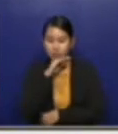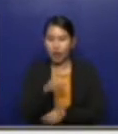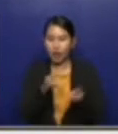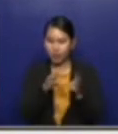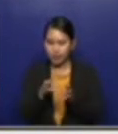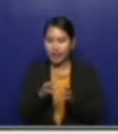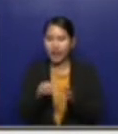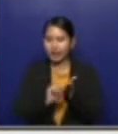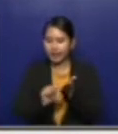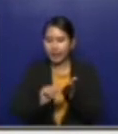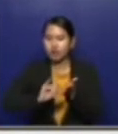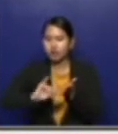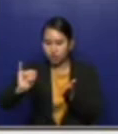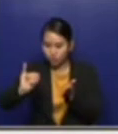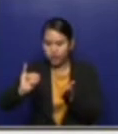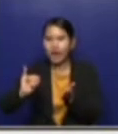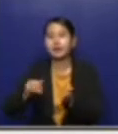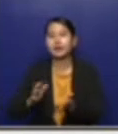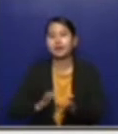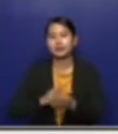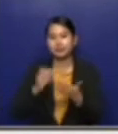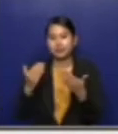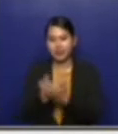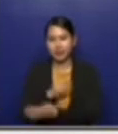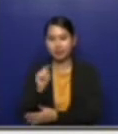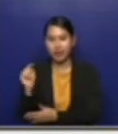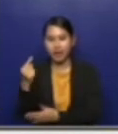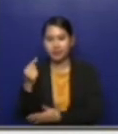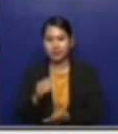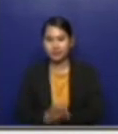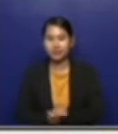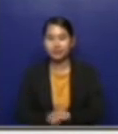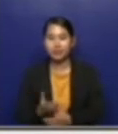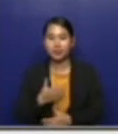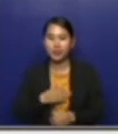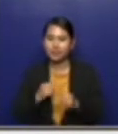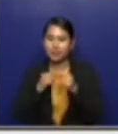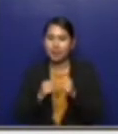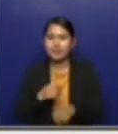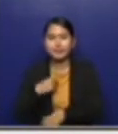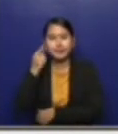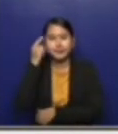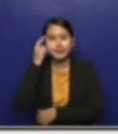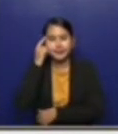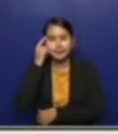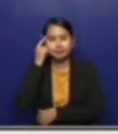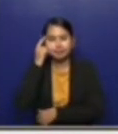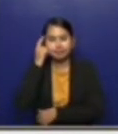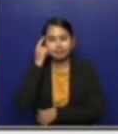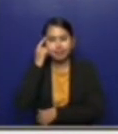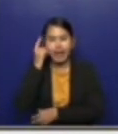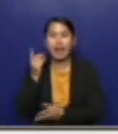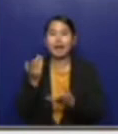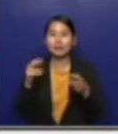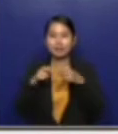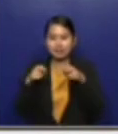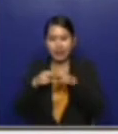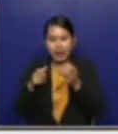แก้ผิดทางก็เหมือนเดิมแน่นอนเพราะนั้นผมก็พยายามขบคิดว่าการแก้ปัญหาอย่างนี้